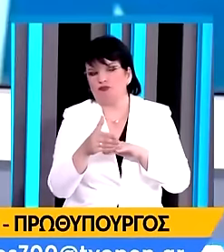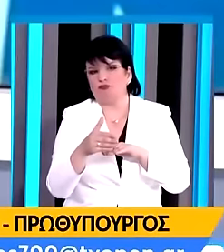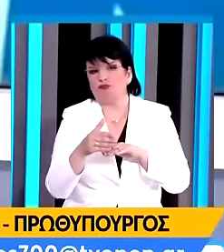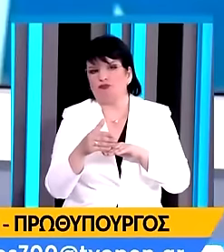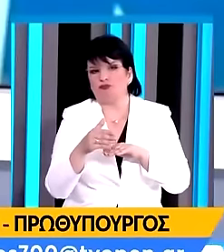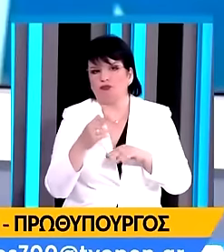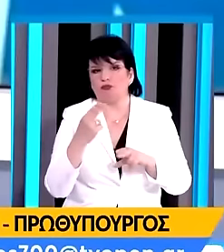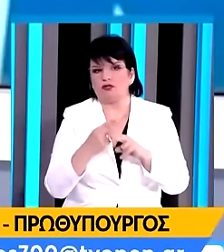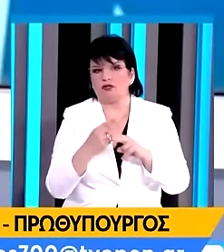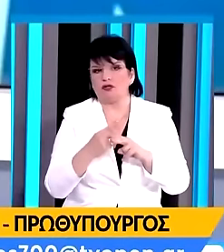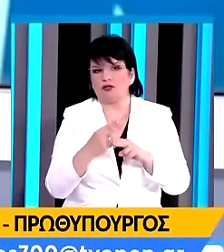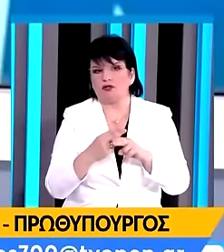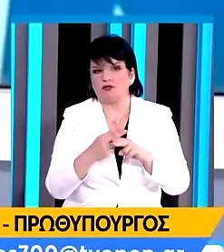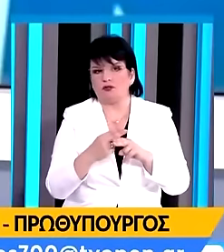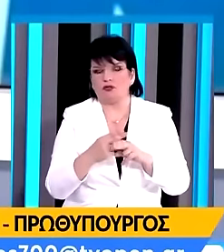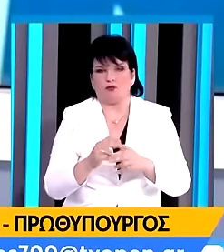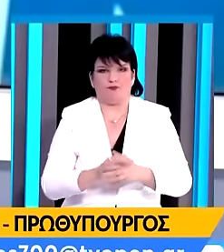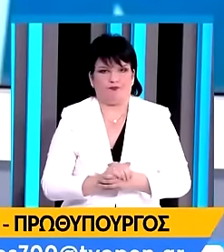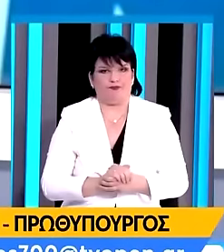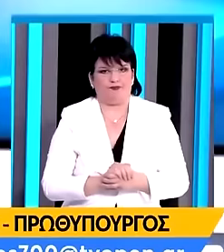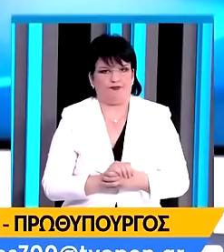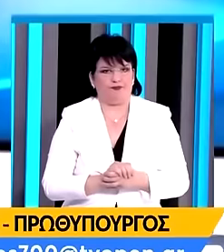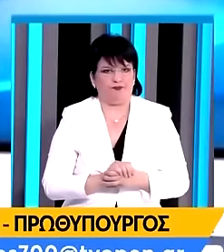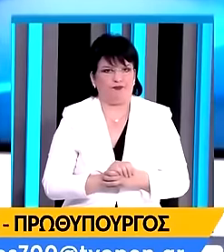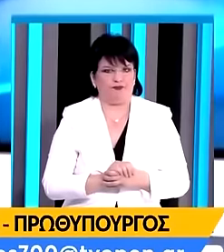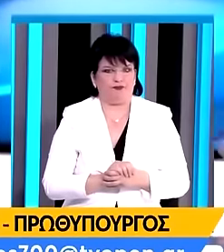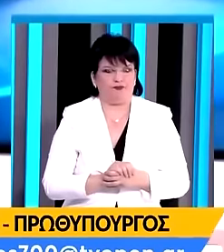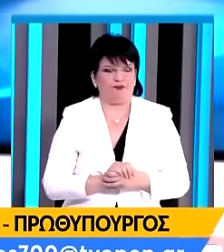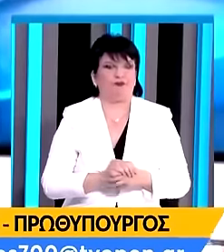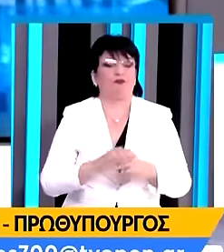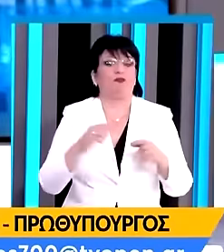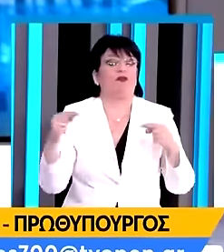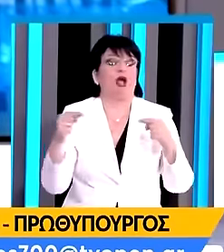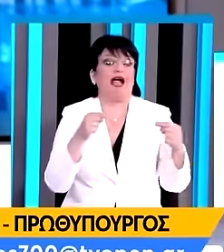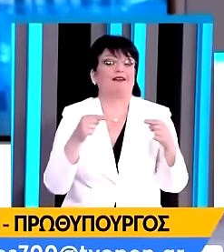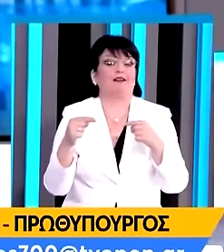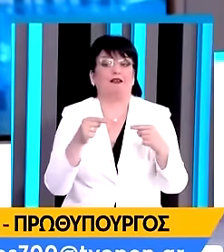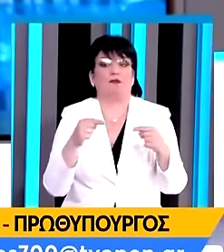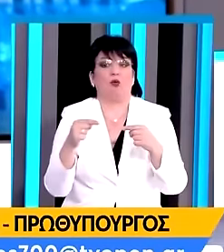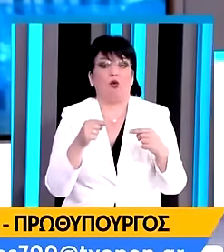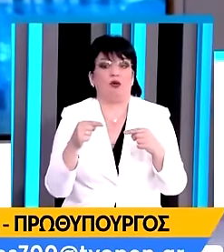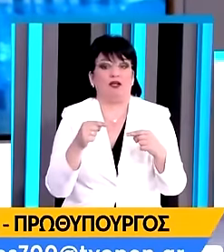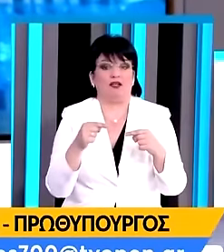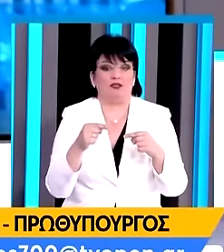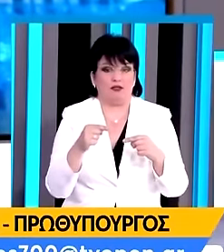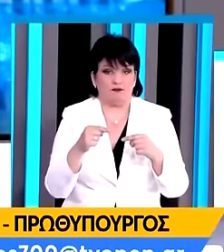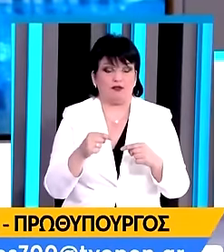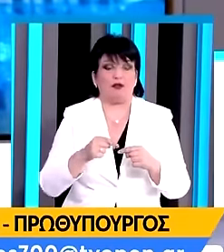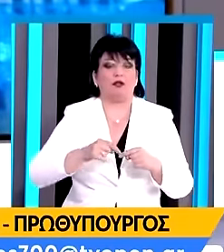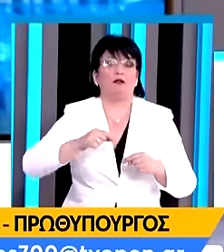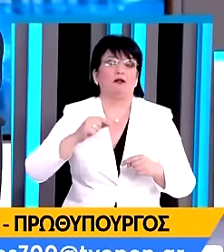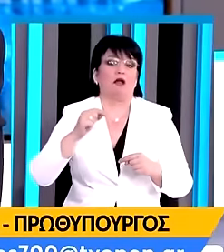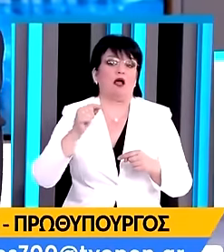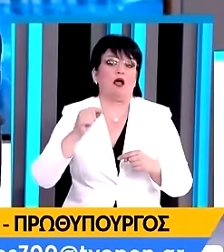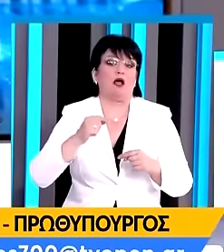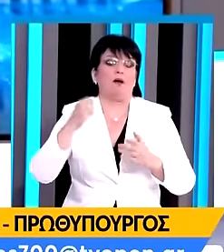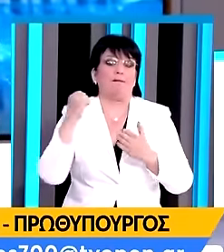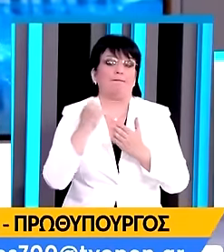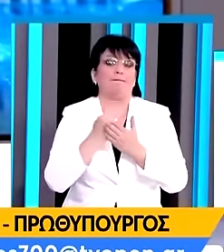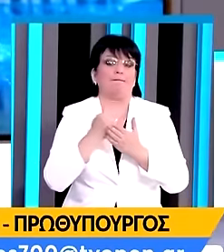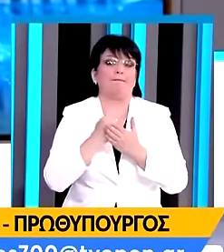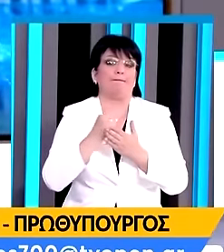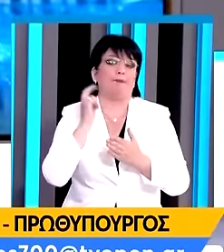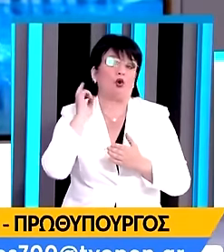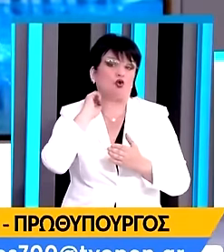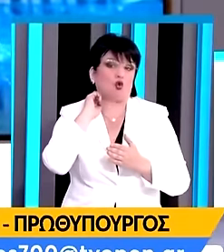ένα σημαντικό διαπραγματευτικό όπλο. Κατά συνέπεια, η αντιπολίτευση λέει συγγνώμη, δηλαδή αν τα κυρώσουμε τώρα τα πρωτόκολλα, θα ενισχύσουμε τη θέση μας.